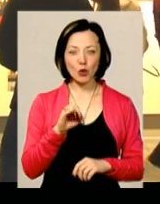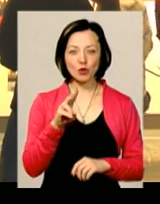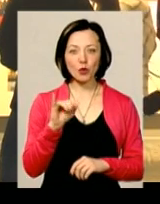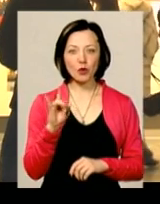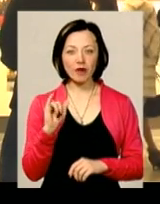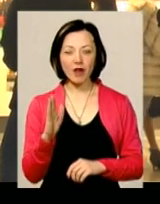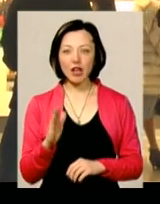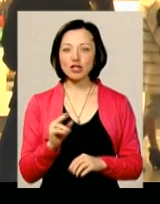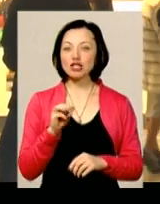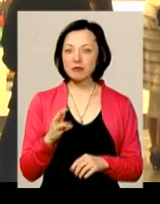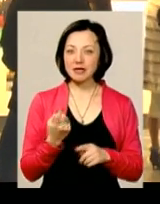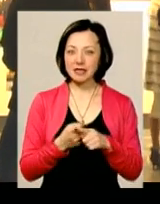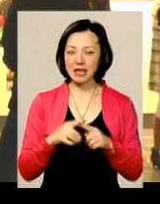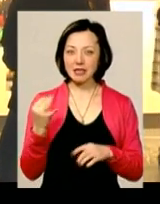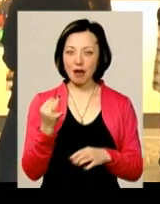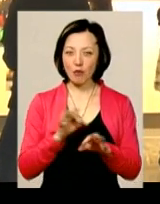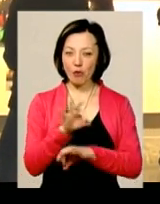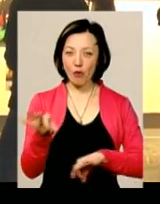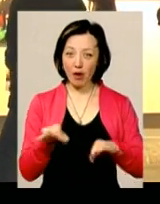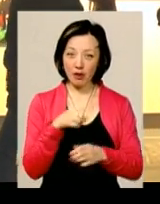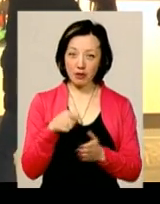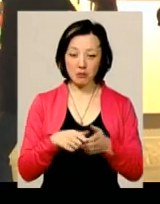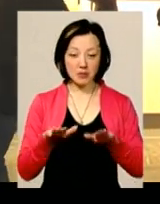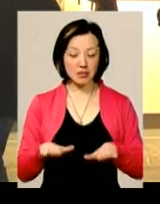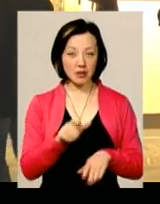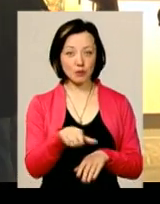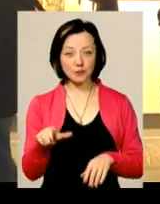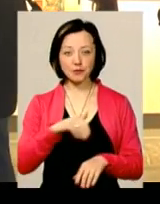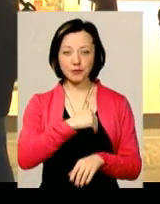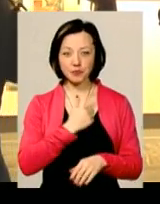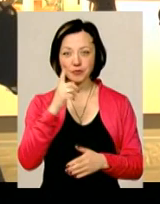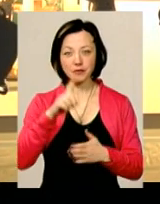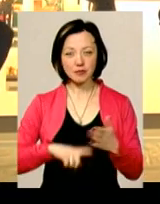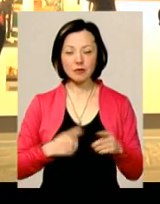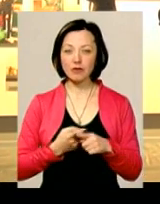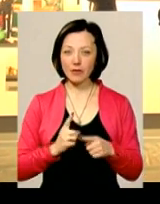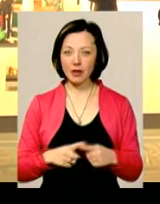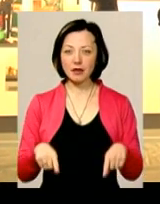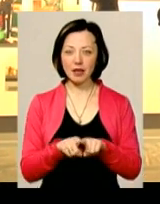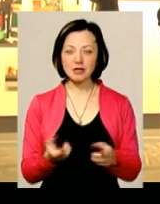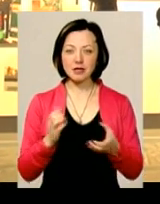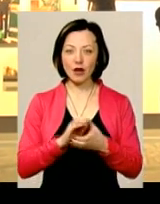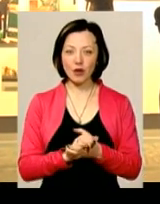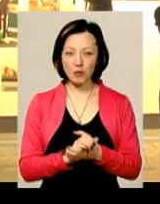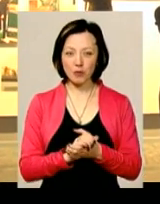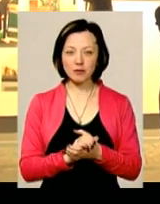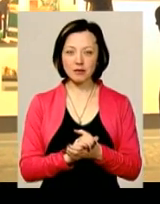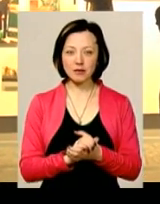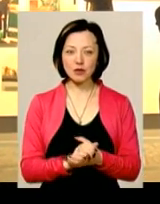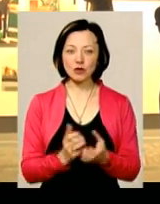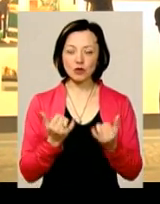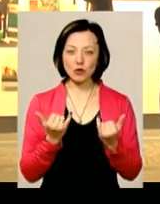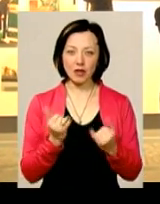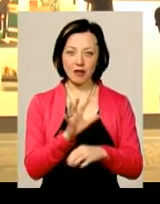бути цікавий цей проект для місцевих жителів? Мені хотілося вірити, що це таке знайомство з тим, якою може бути